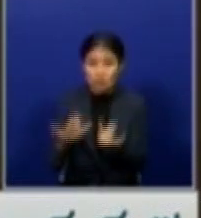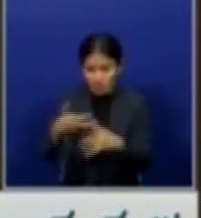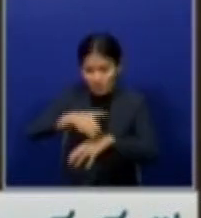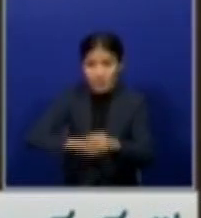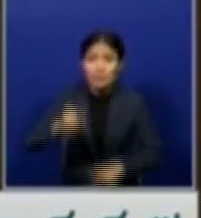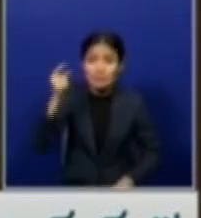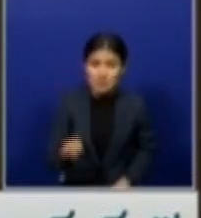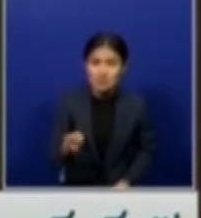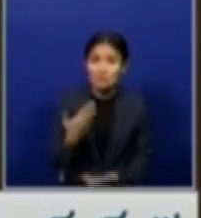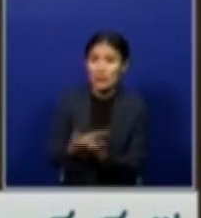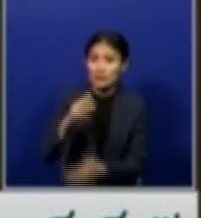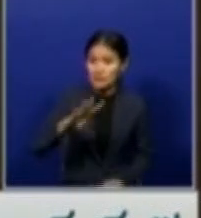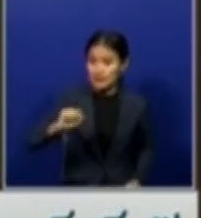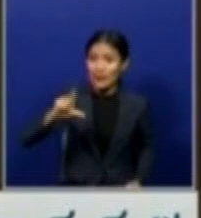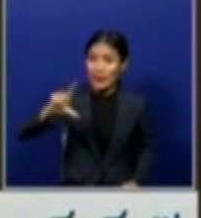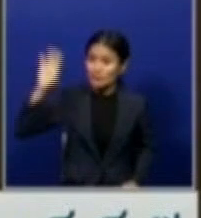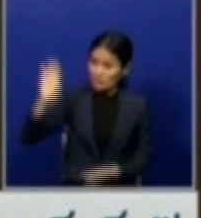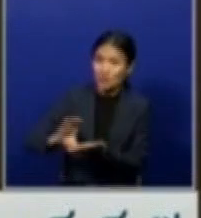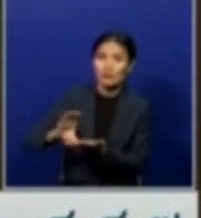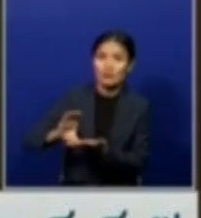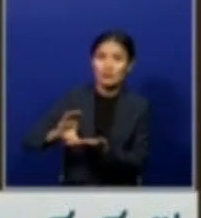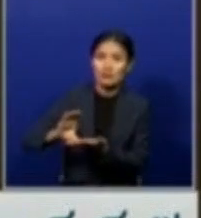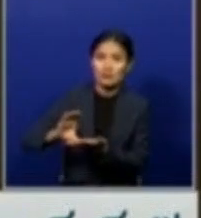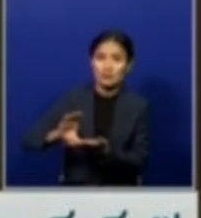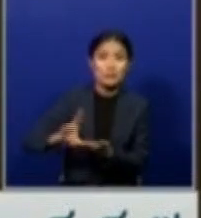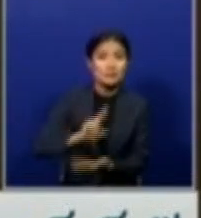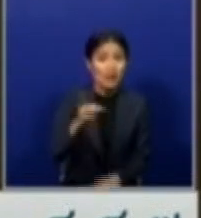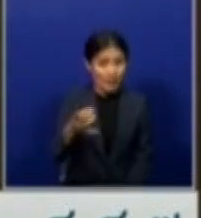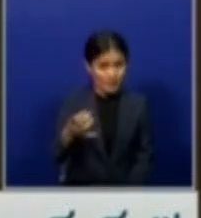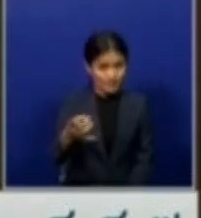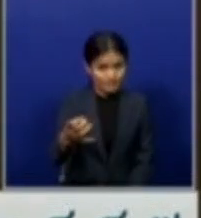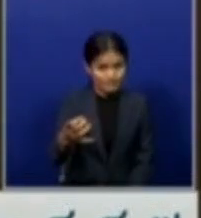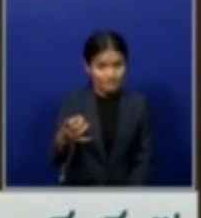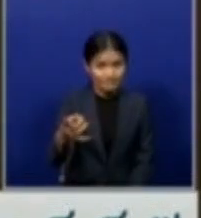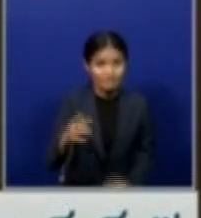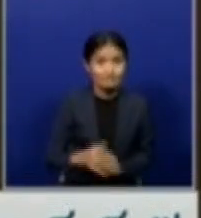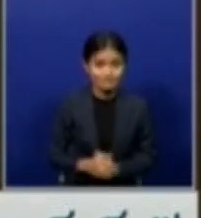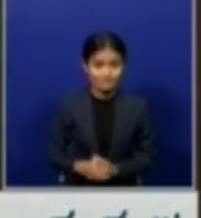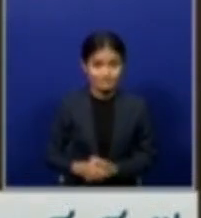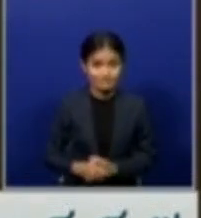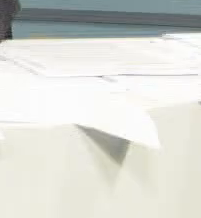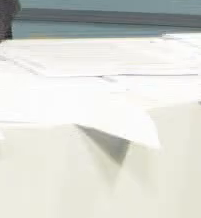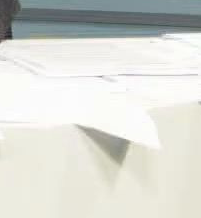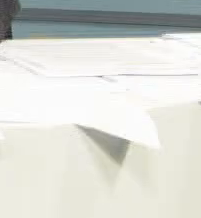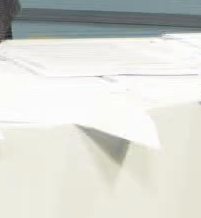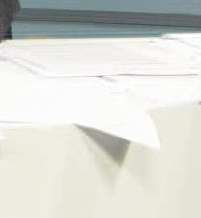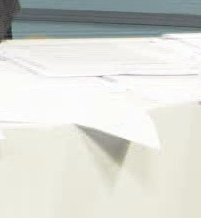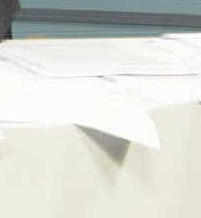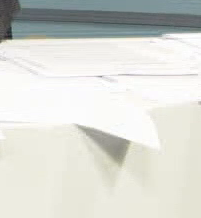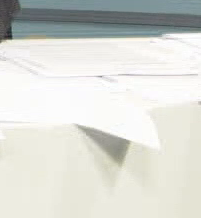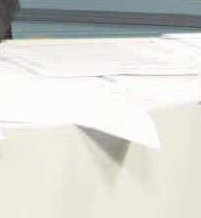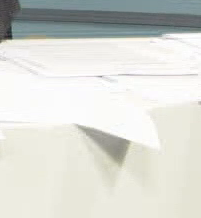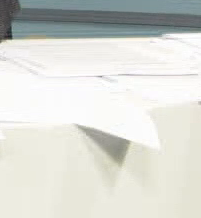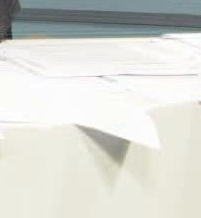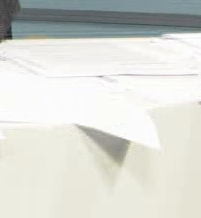แล้วนะ อ๋อค่ะค่ะ เนี่ย เออใช่ทีนี้อีกเรื่องนึงวันนี้ก็มีโพสต์ของอาจารย์ธีรชัยภูวนาถน